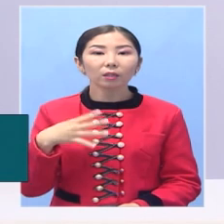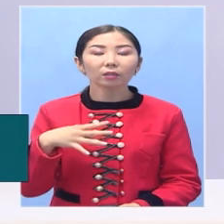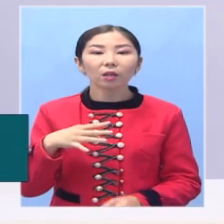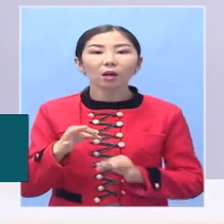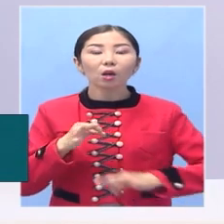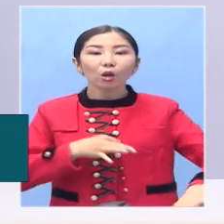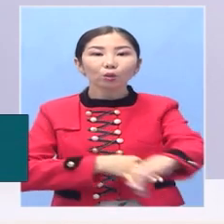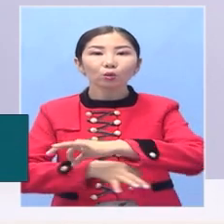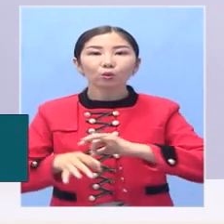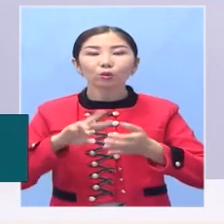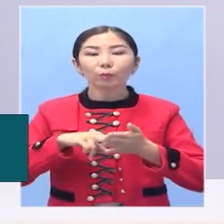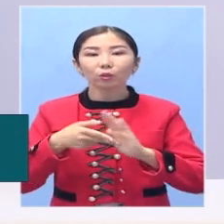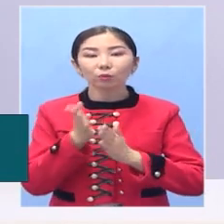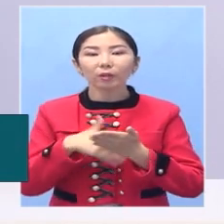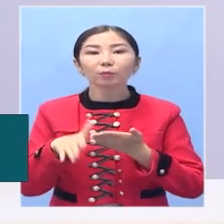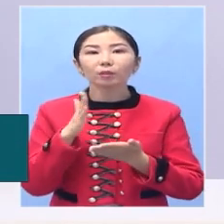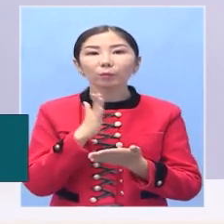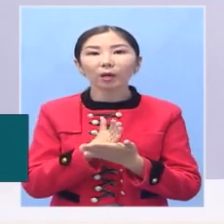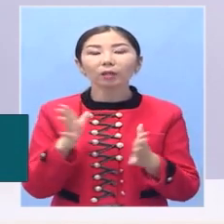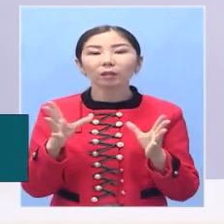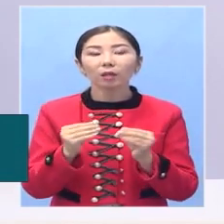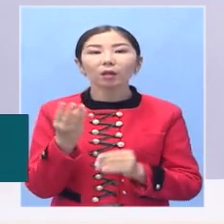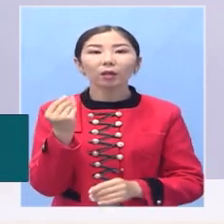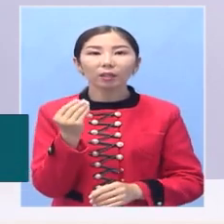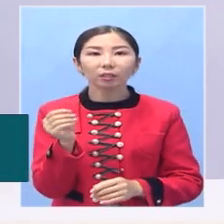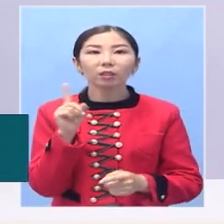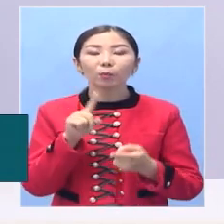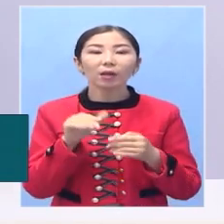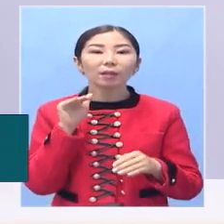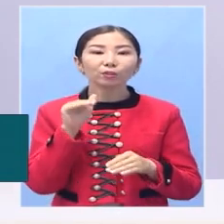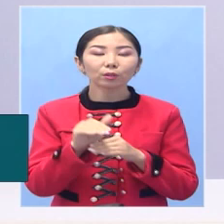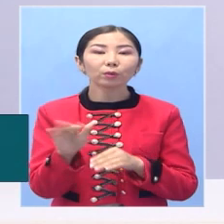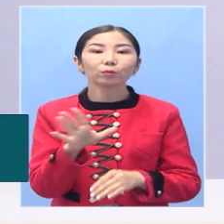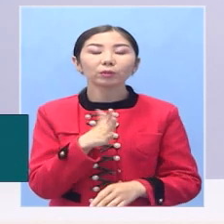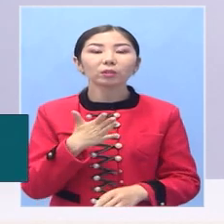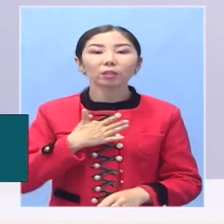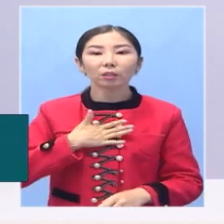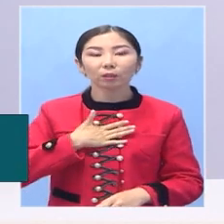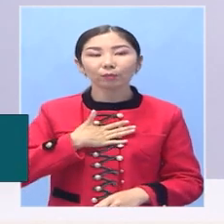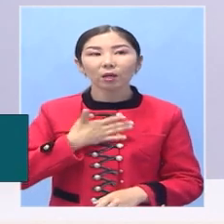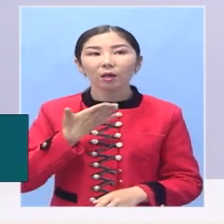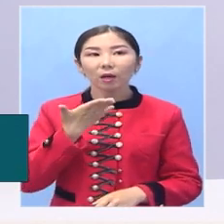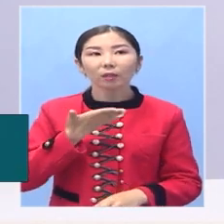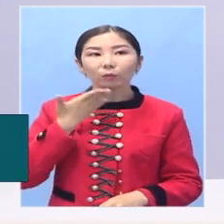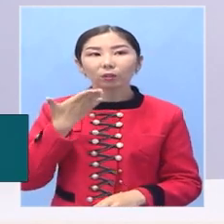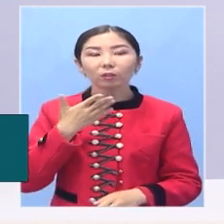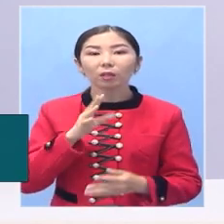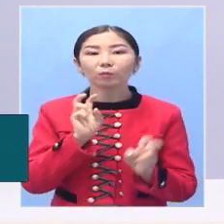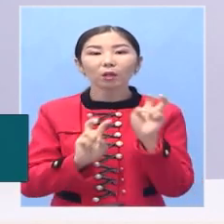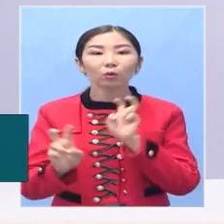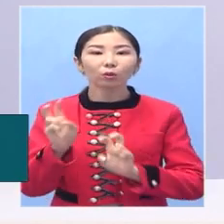Енді ол енді сол қаражатқа келіп тіреледі. Оның біздер деген жаңа айтып отырмын, сараптама қорытындысын